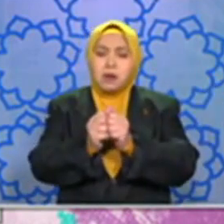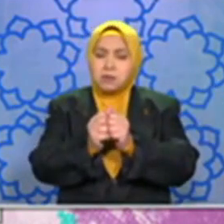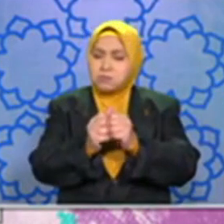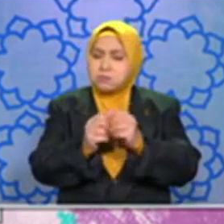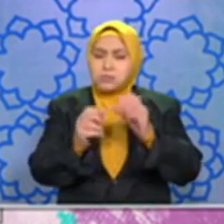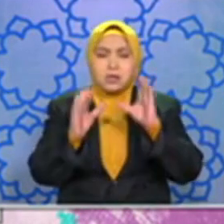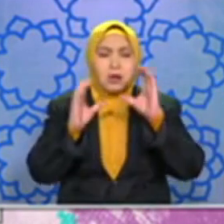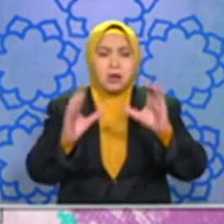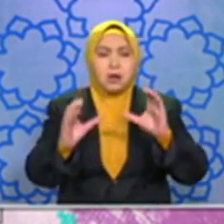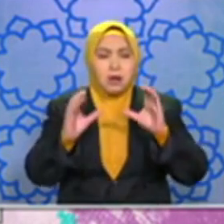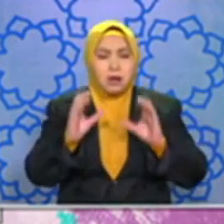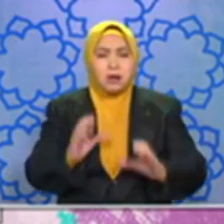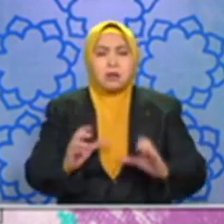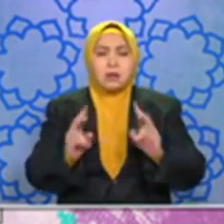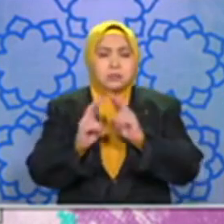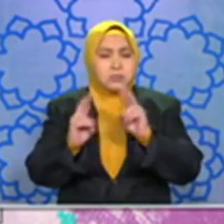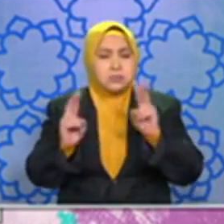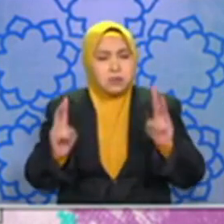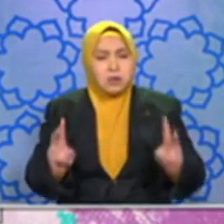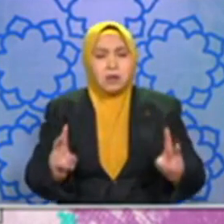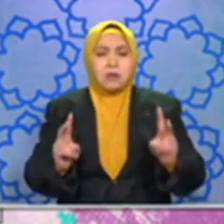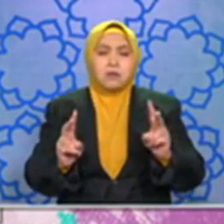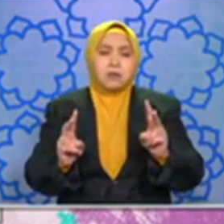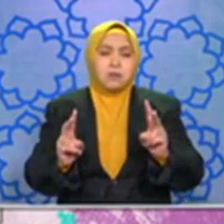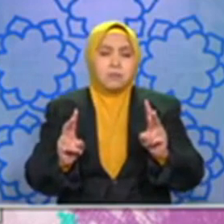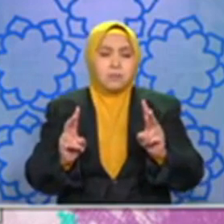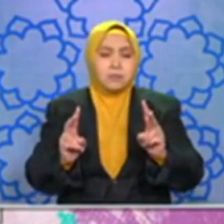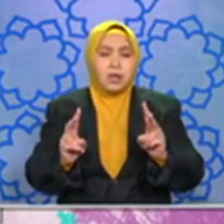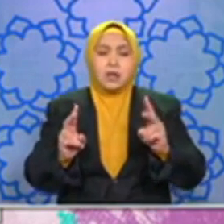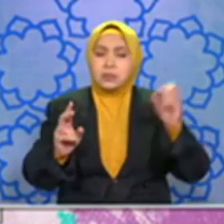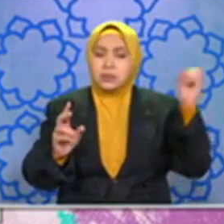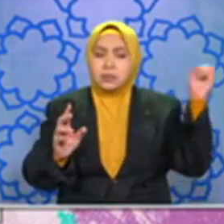بالبنين واتخذ من